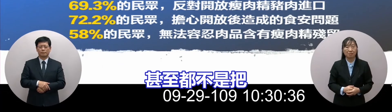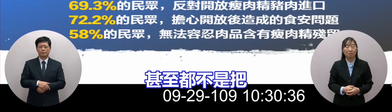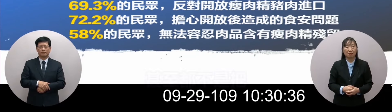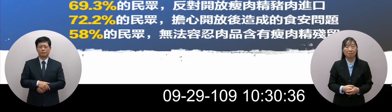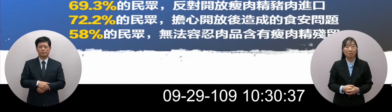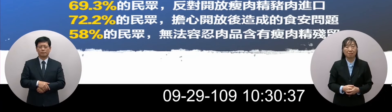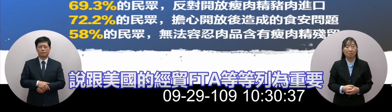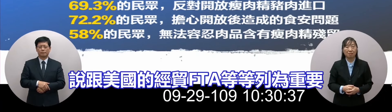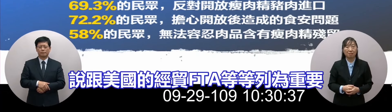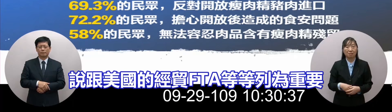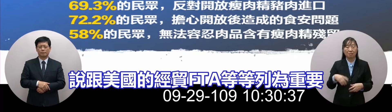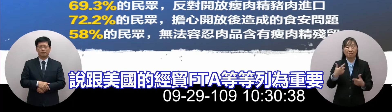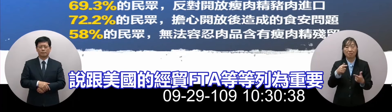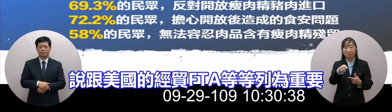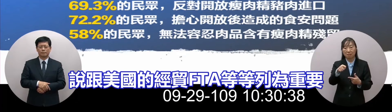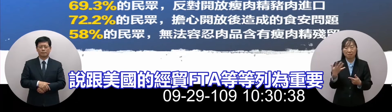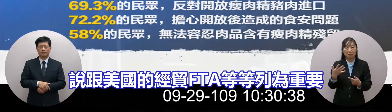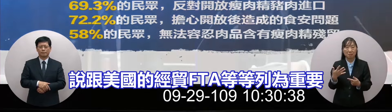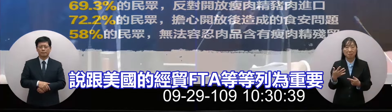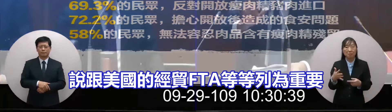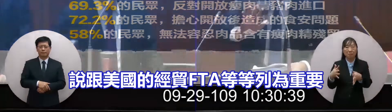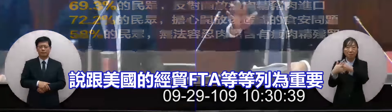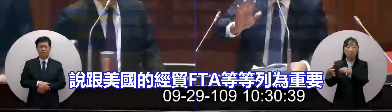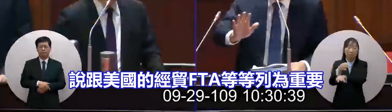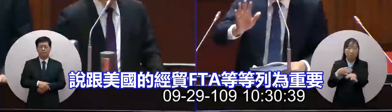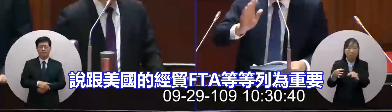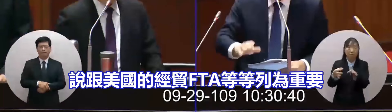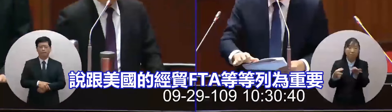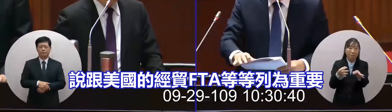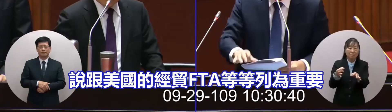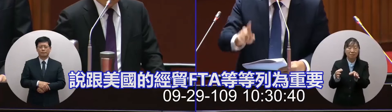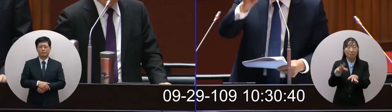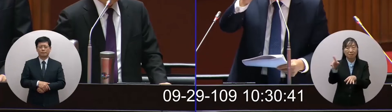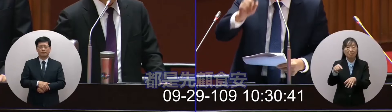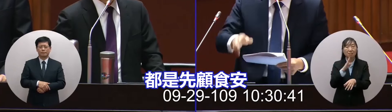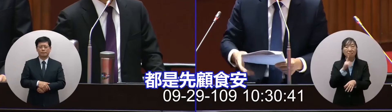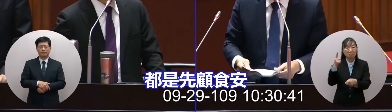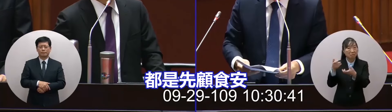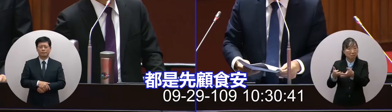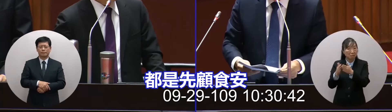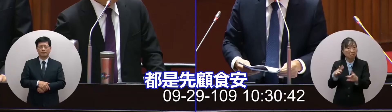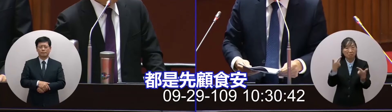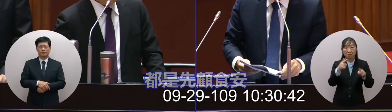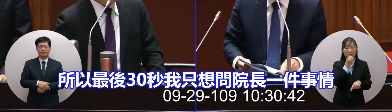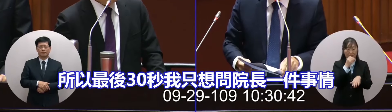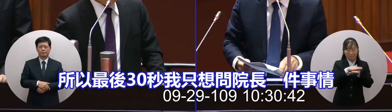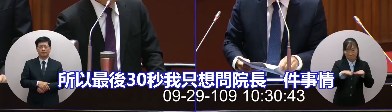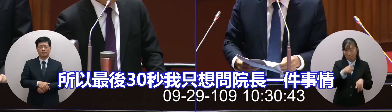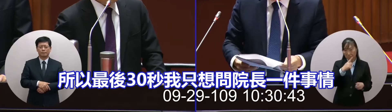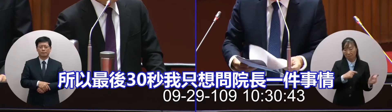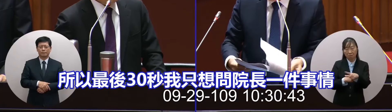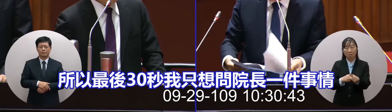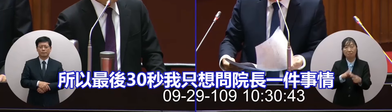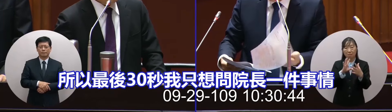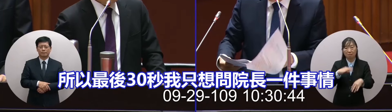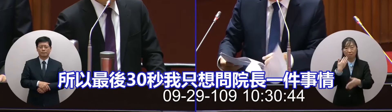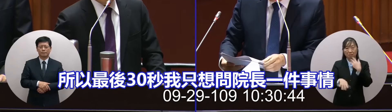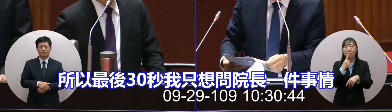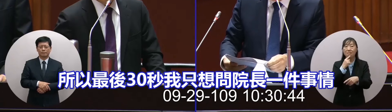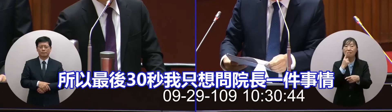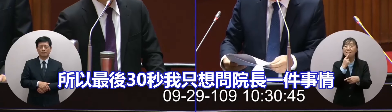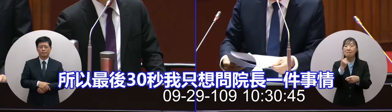都不是把说跟美国的这个经贸啊、FTA 等等列为重要， 都是先顾食安。所以最后30秒，我只